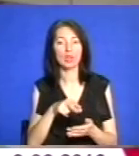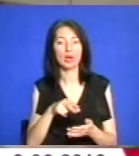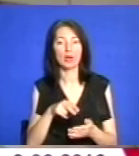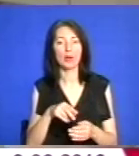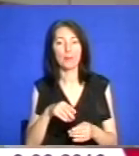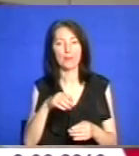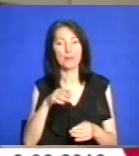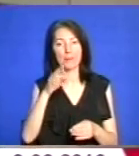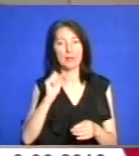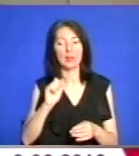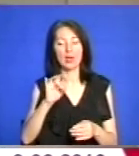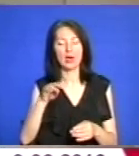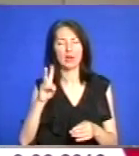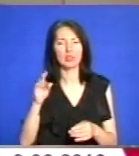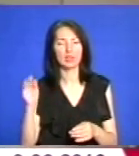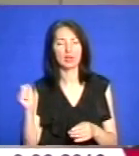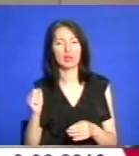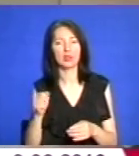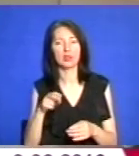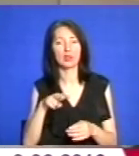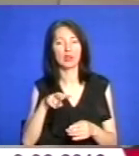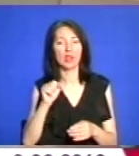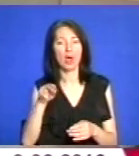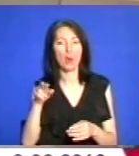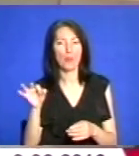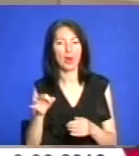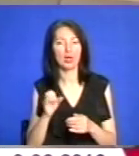«Операція Арктика», «Лапа». І на